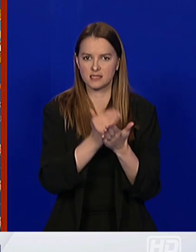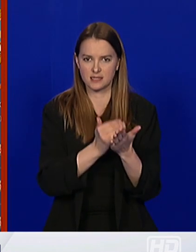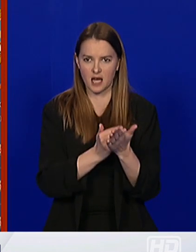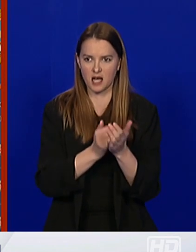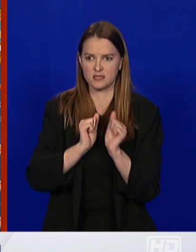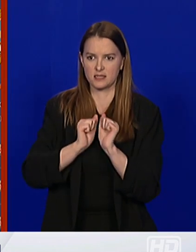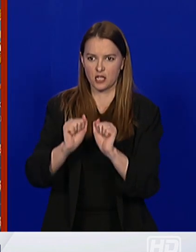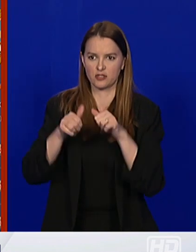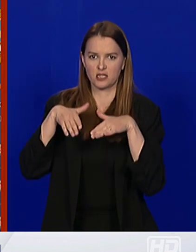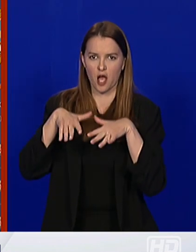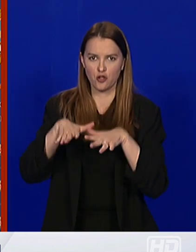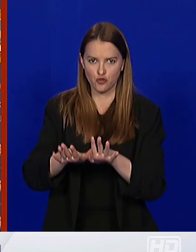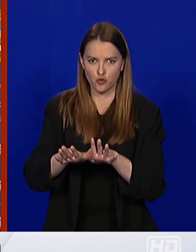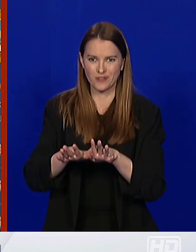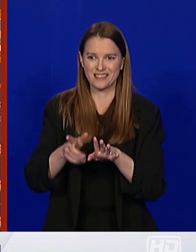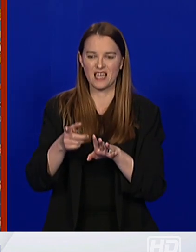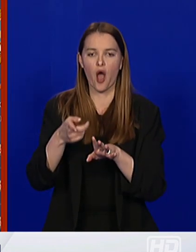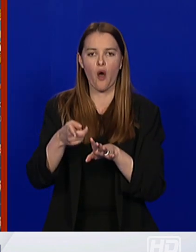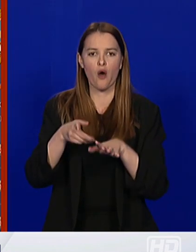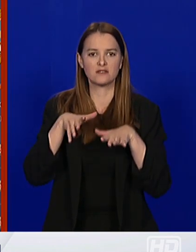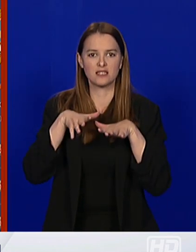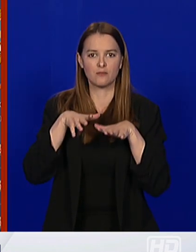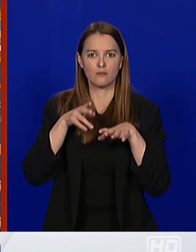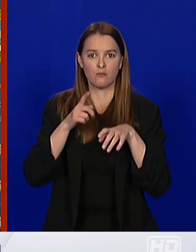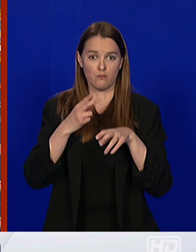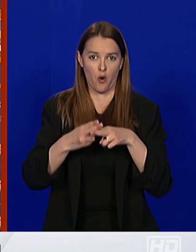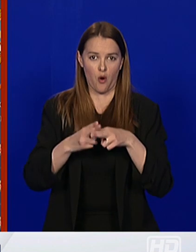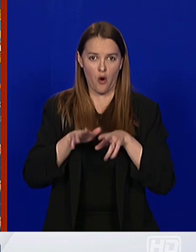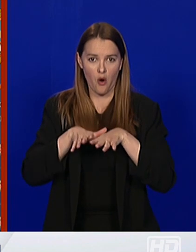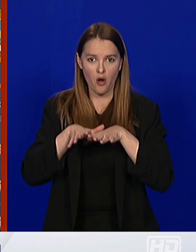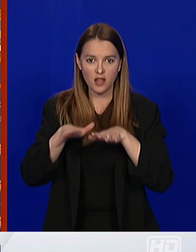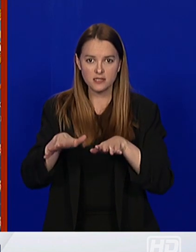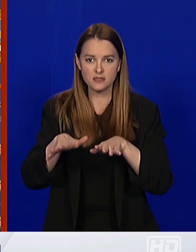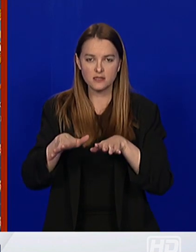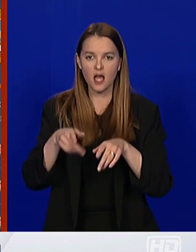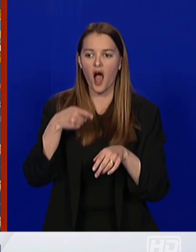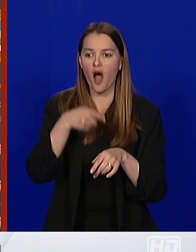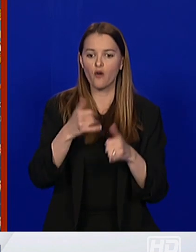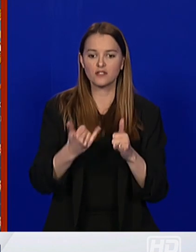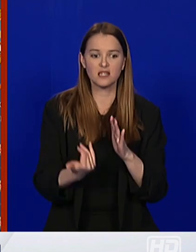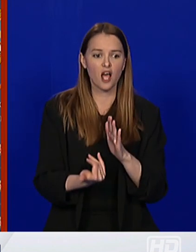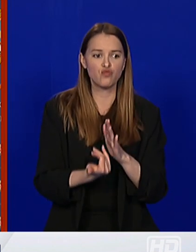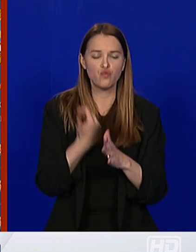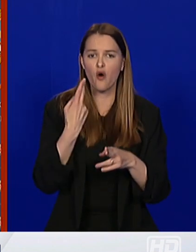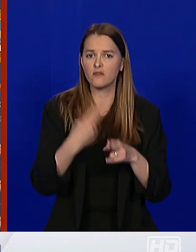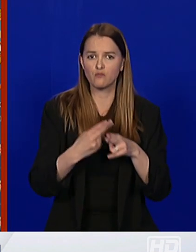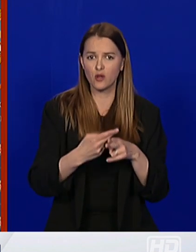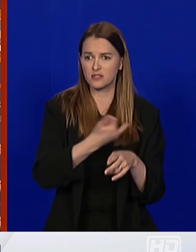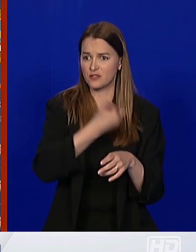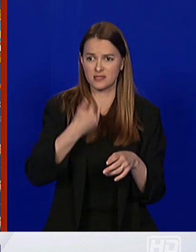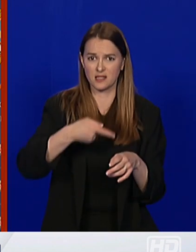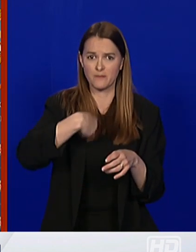sutra i novelirati, upravo zbog toga što ovo je jedna nova bolest, novi izazov koji nije bio poznat do sad